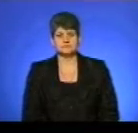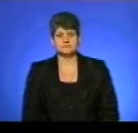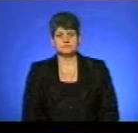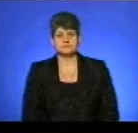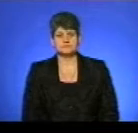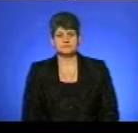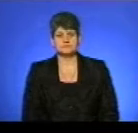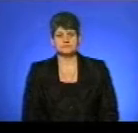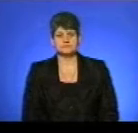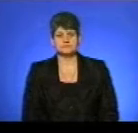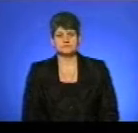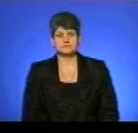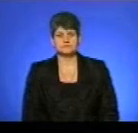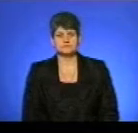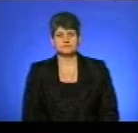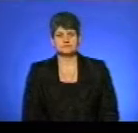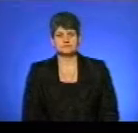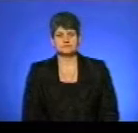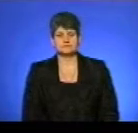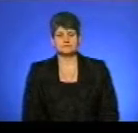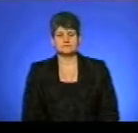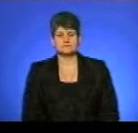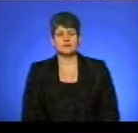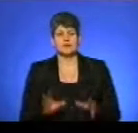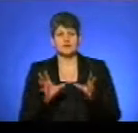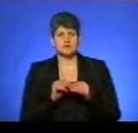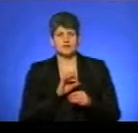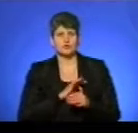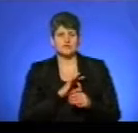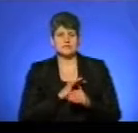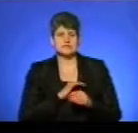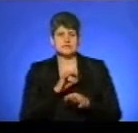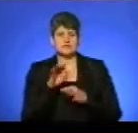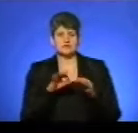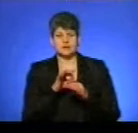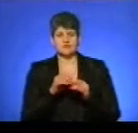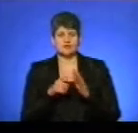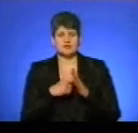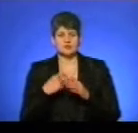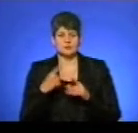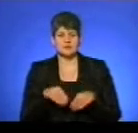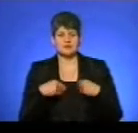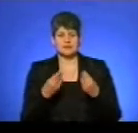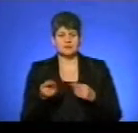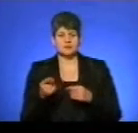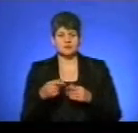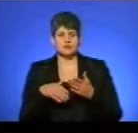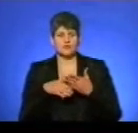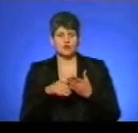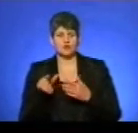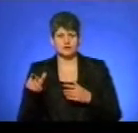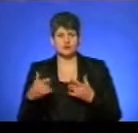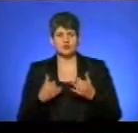3 тонни подарунків військовим операції Об'єднаних сил і вихованцям сиротинців на Донеччині і Луганщині передали тернопільські волонтери до Дня